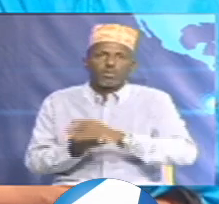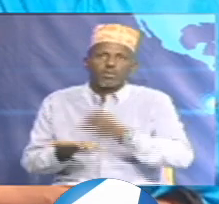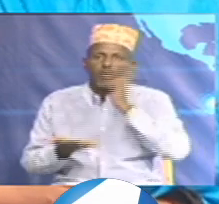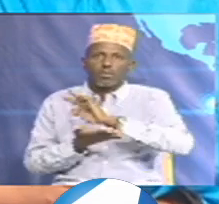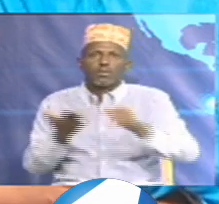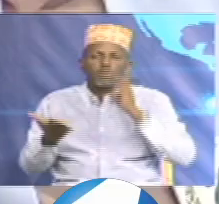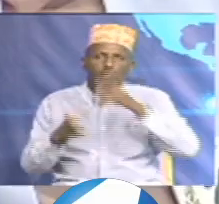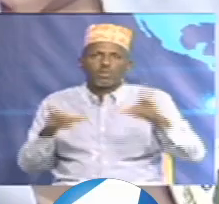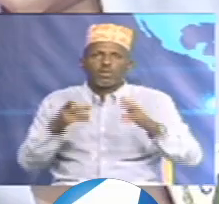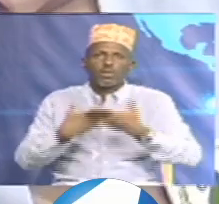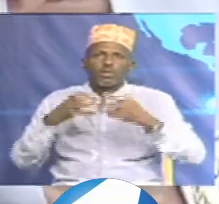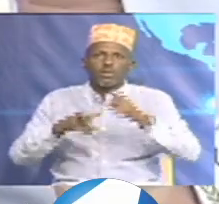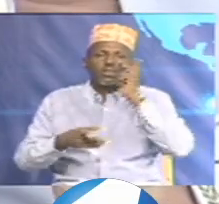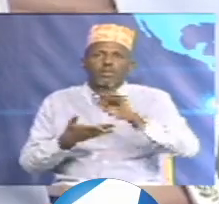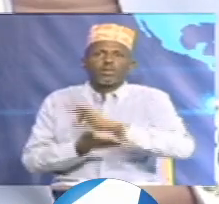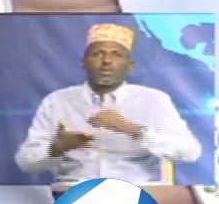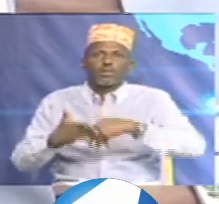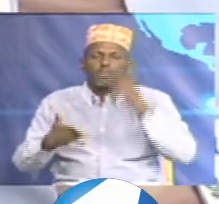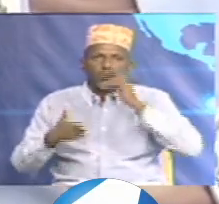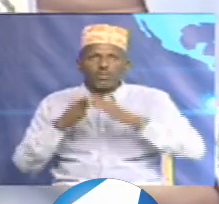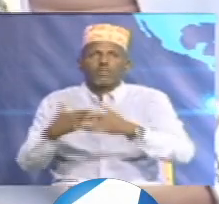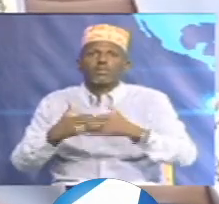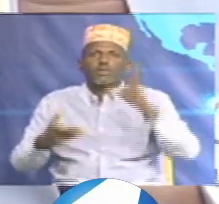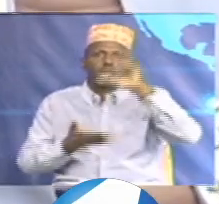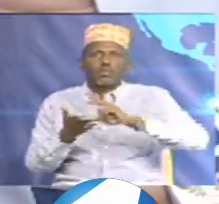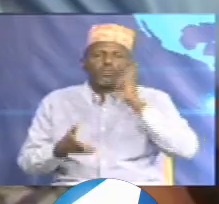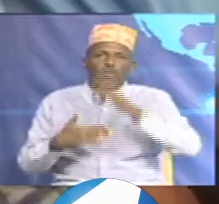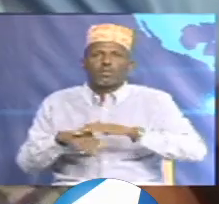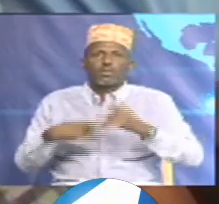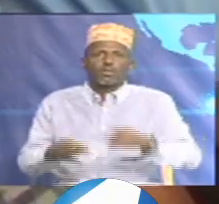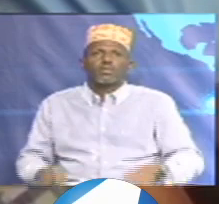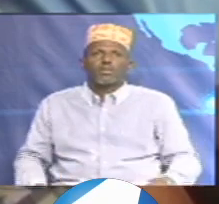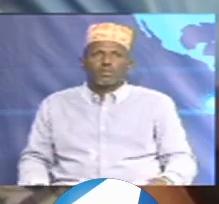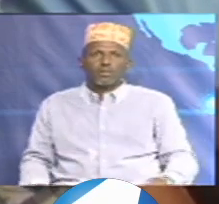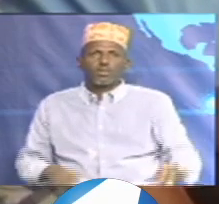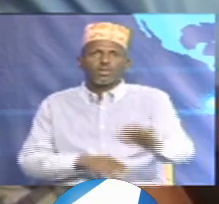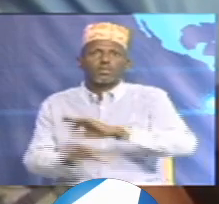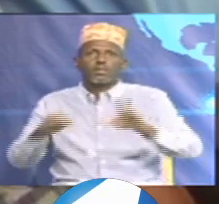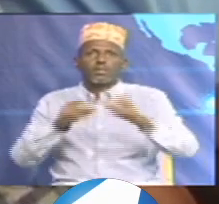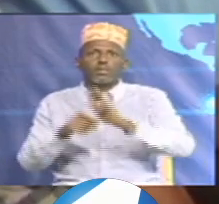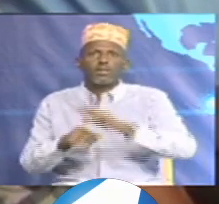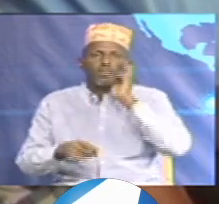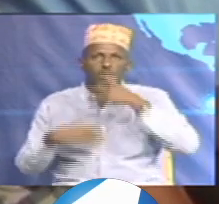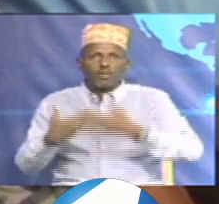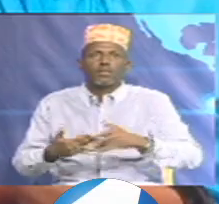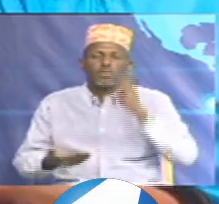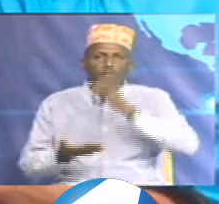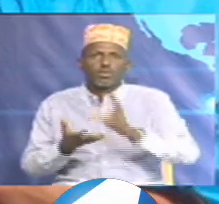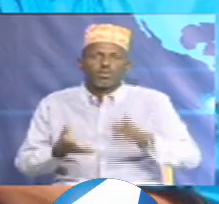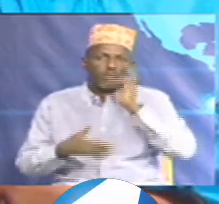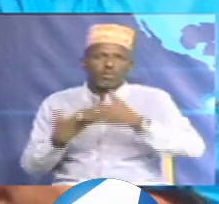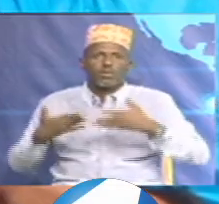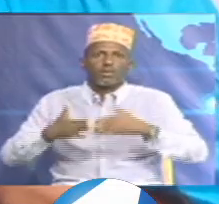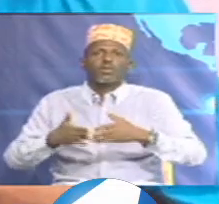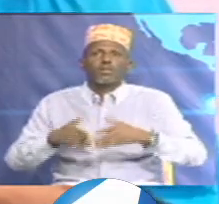positif qui a engendré la plus forte croissance économique de toute l'Afrique. Notre choix se porte donc sur celui qui a